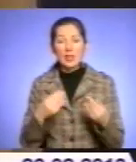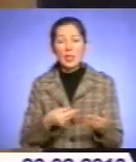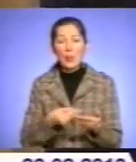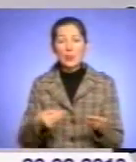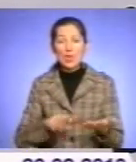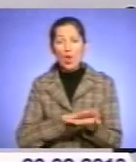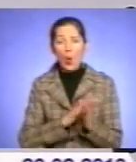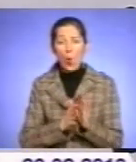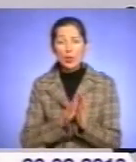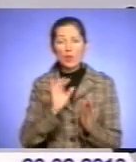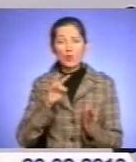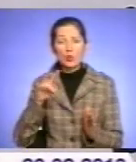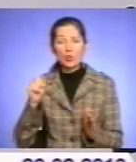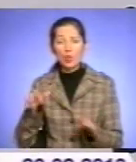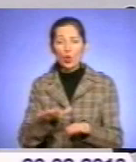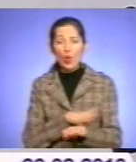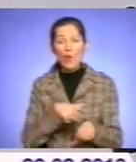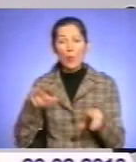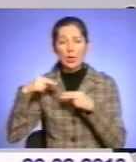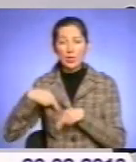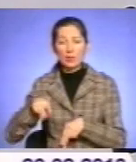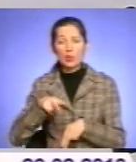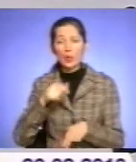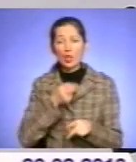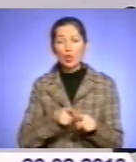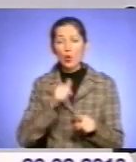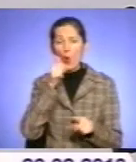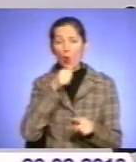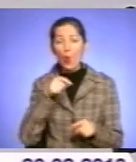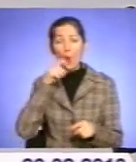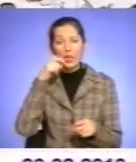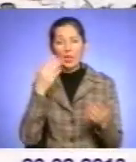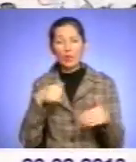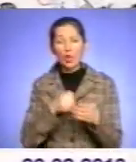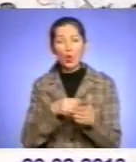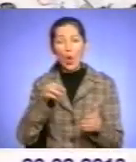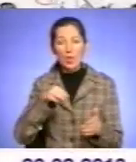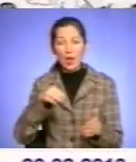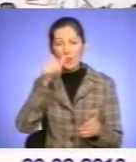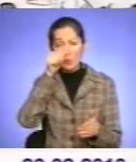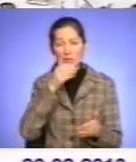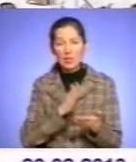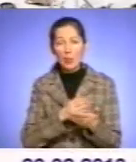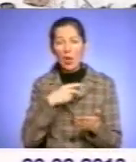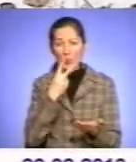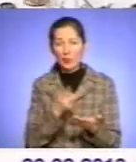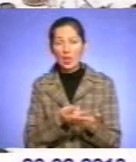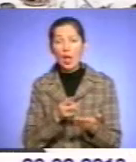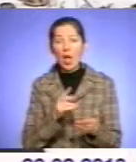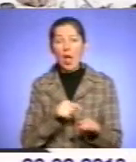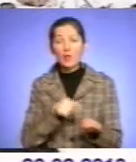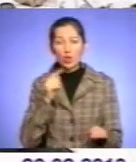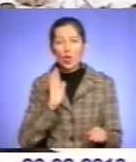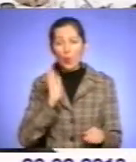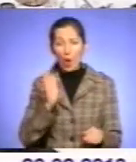Східного партнерства у листопаді цього року. Але Україна вже до травня має продемонструвати відчутний прогрес у своїх реформах.